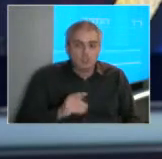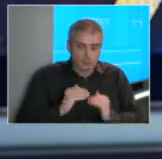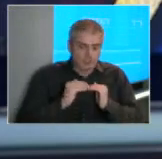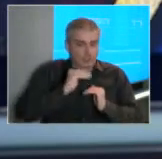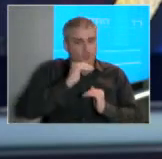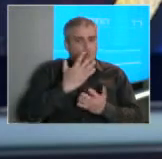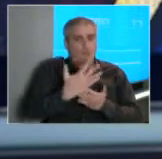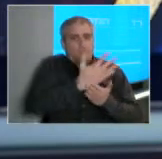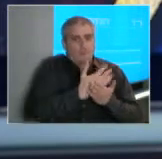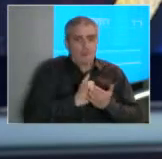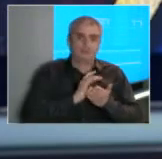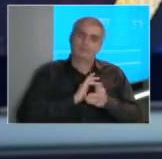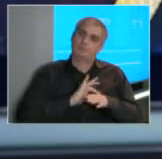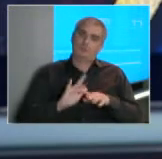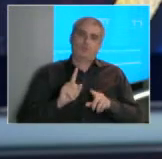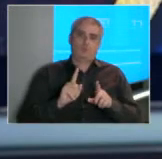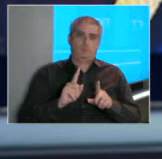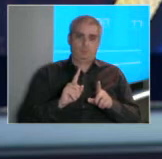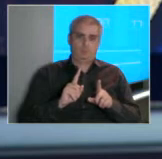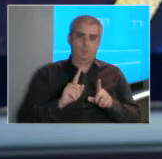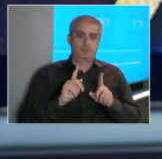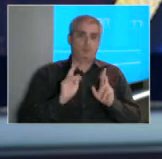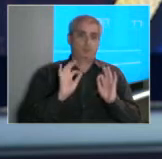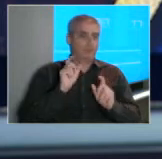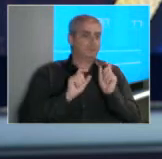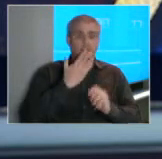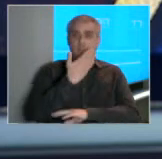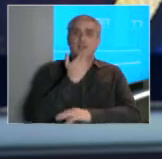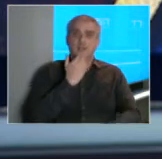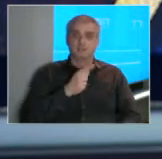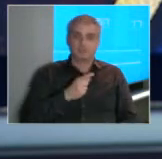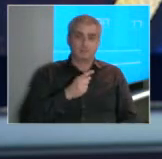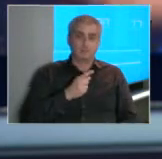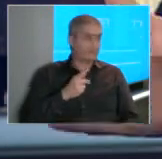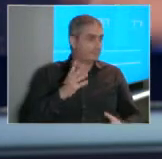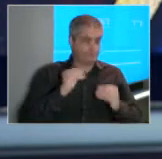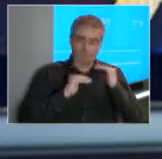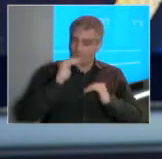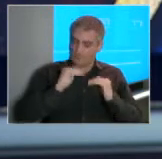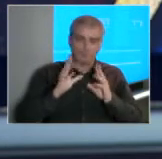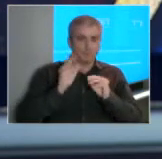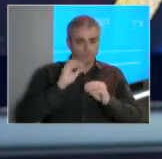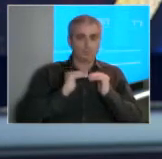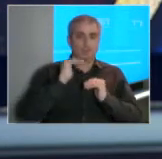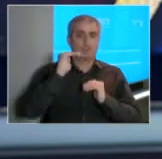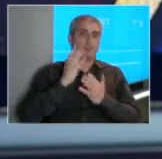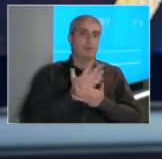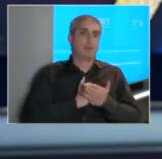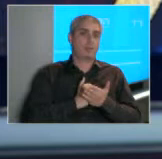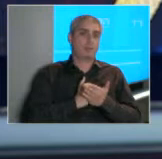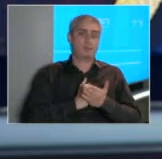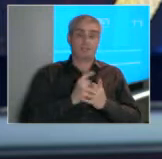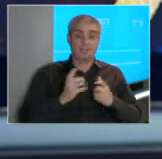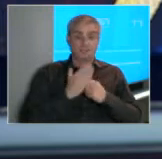גידול בהכנסה הפנויה של אזרחי מדינת ישראל. עם הפערים ועם הזה, יש גידול בהכנסה.